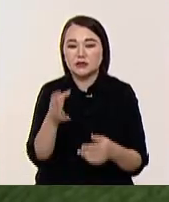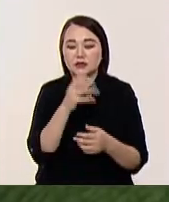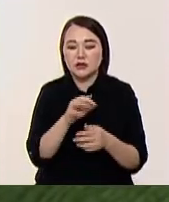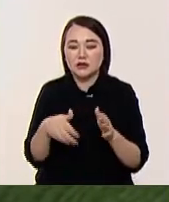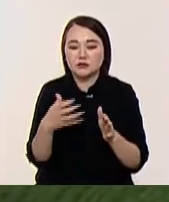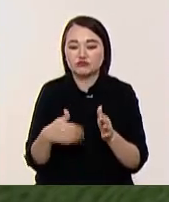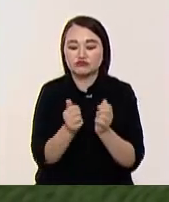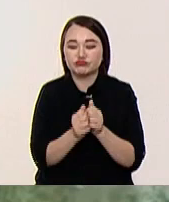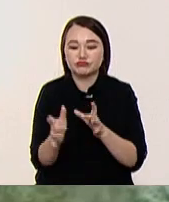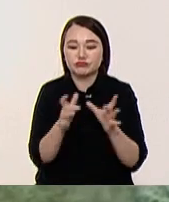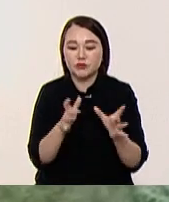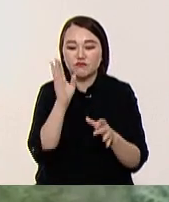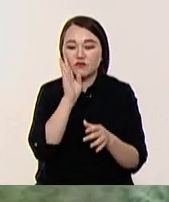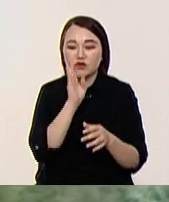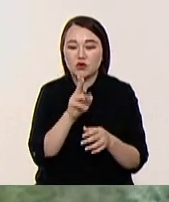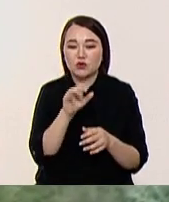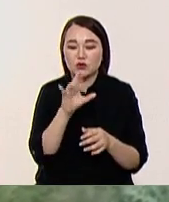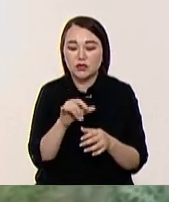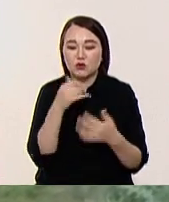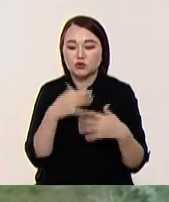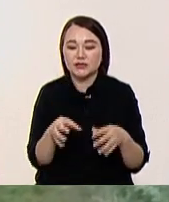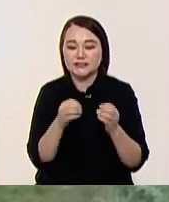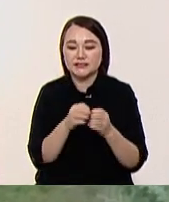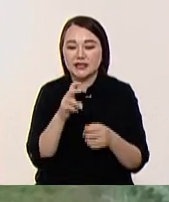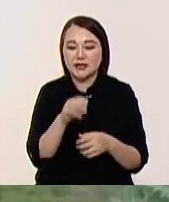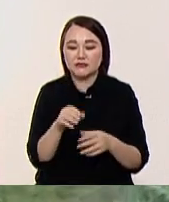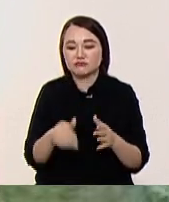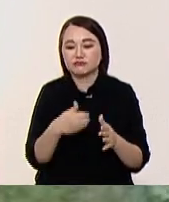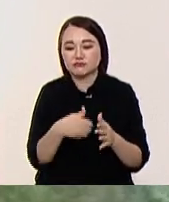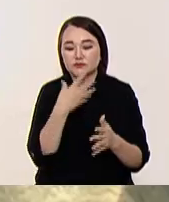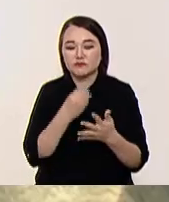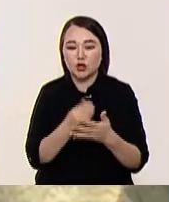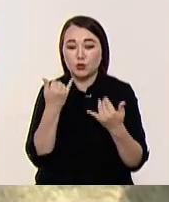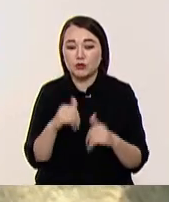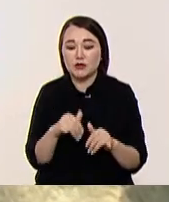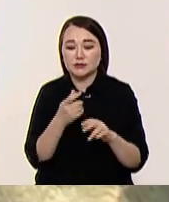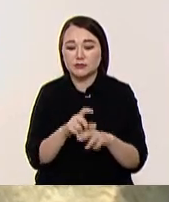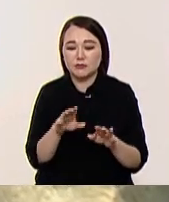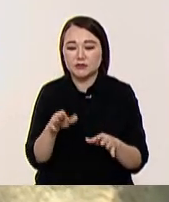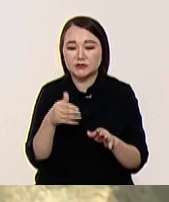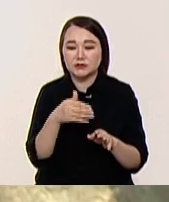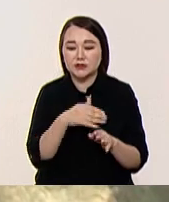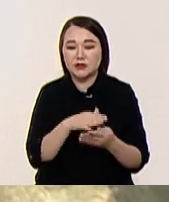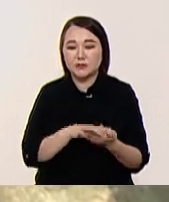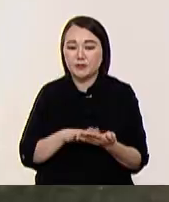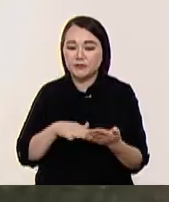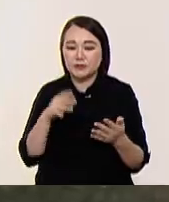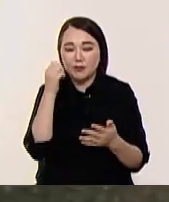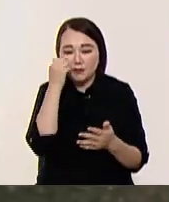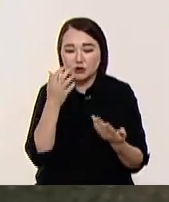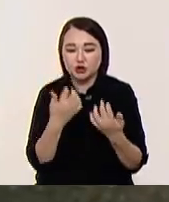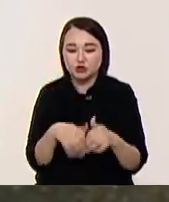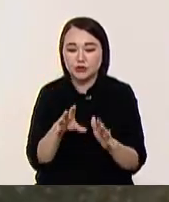Раскопки на берегу озера Бурлы ведутся уже на протяжении 10 лет. При всей своей уникальности археологический памятник относится к